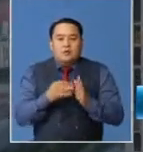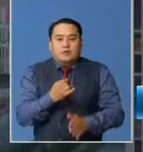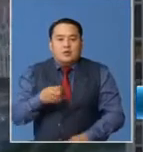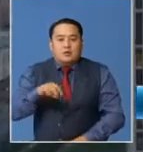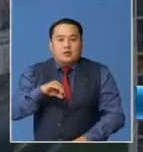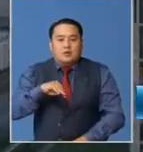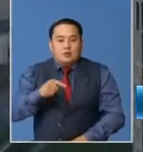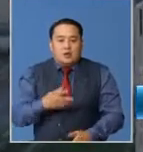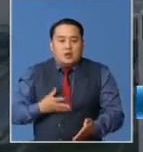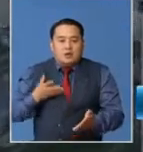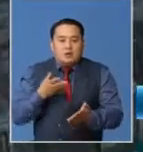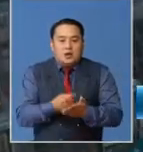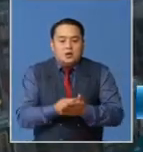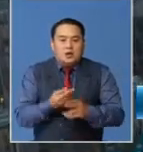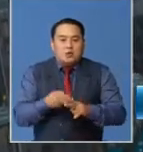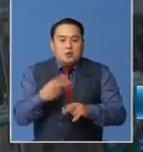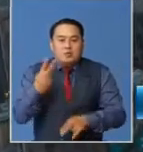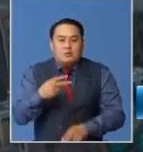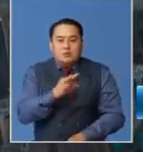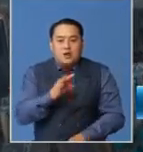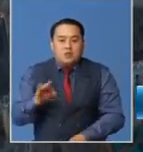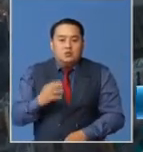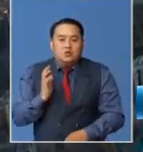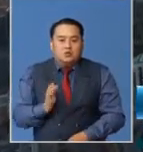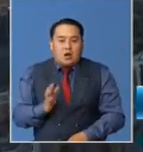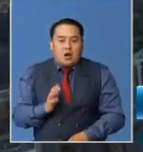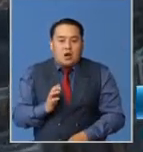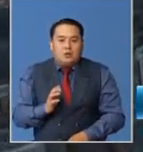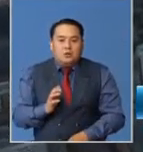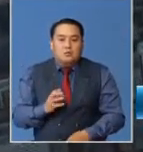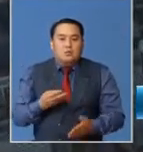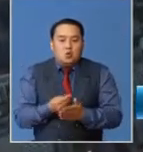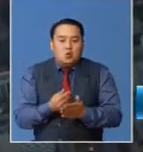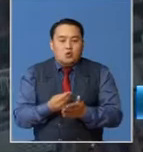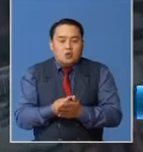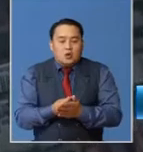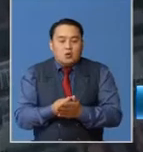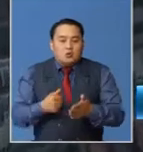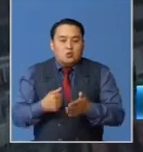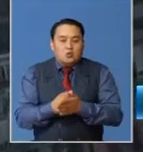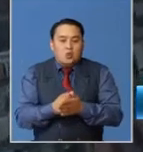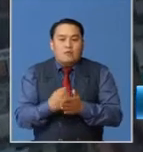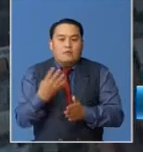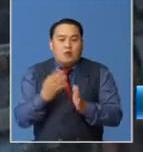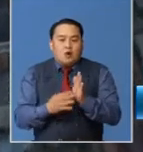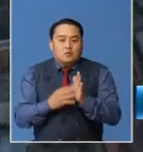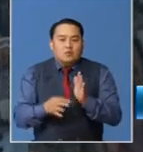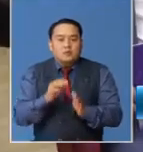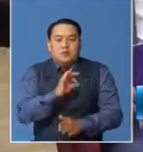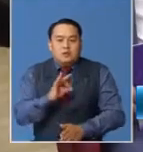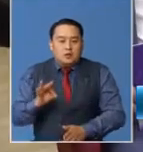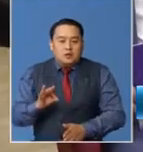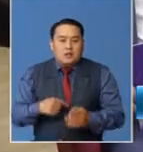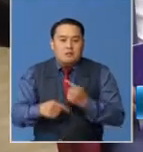триллионов тенге инвестиций, из которых 20% частные. Доля внебюджетных инвестиций достигла порядка 80%. Так,